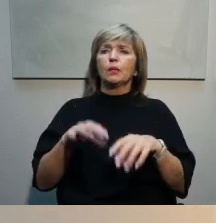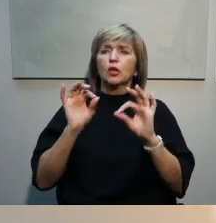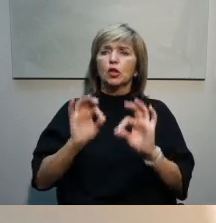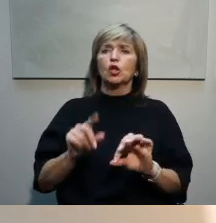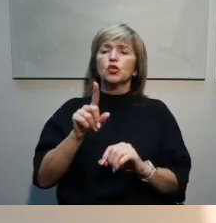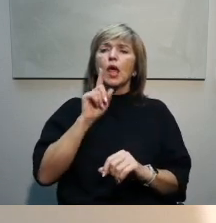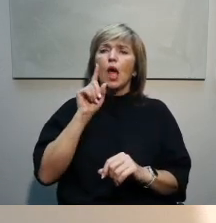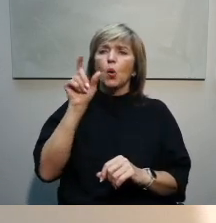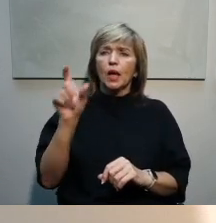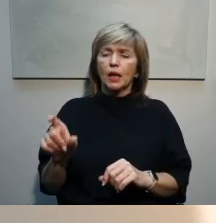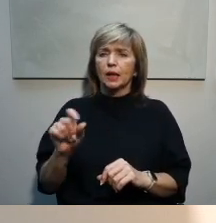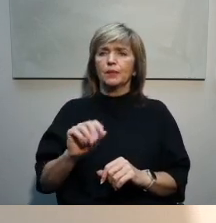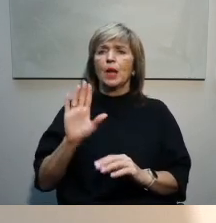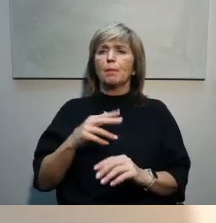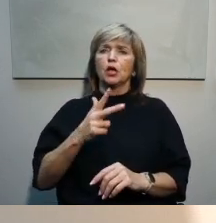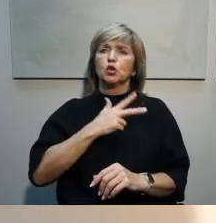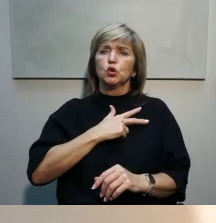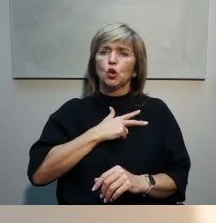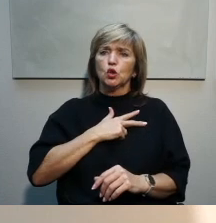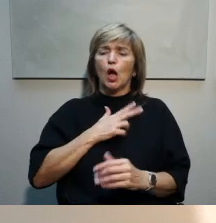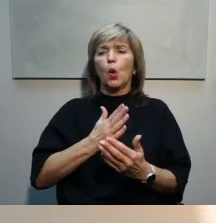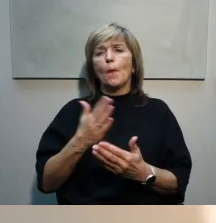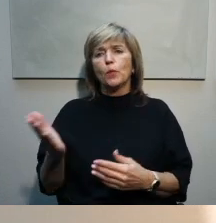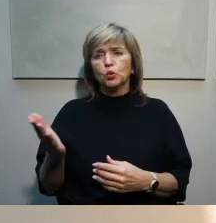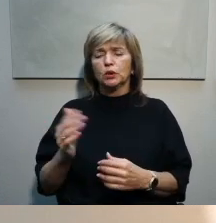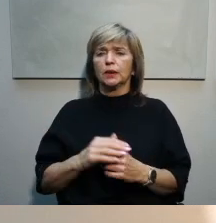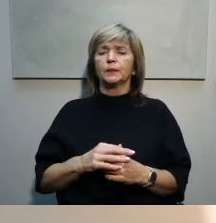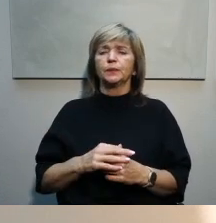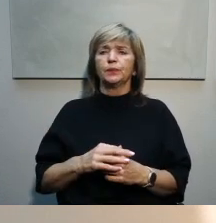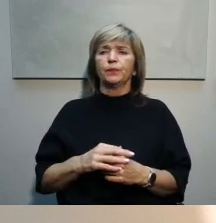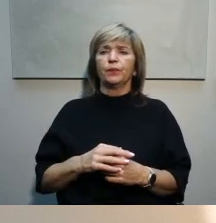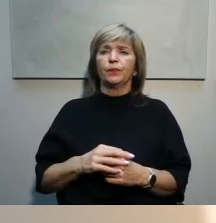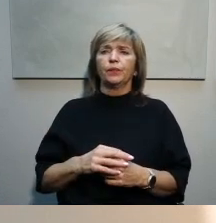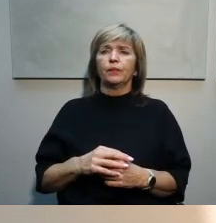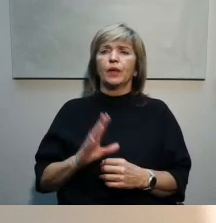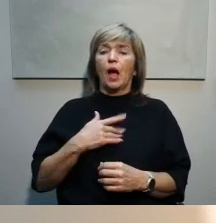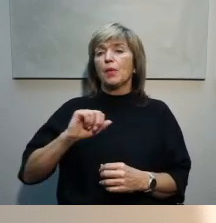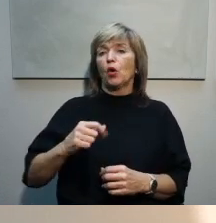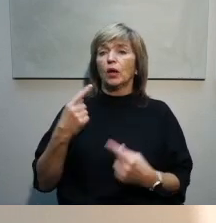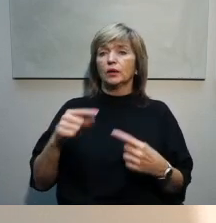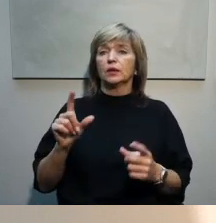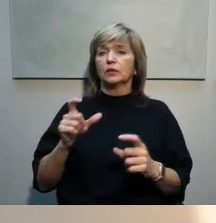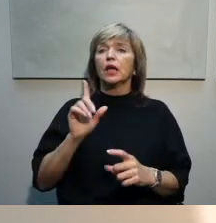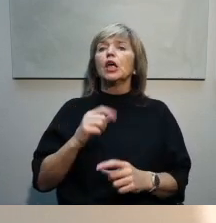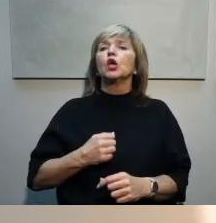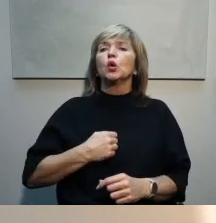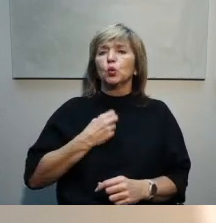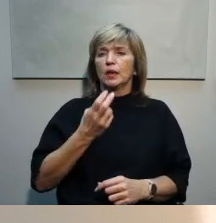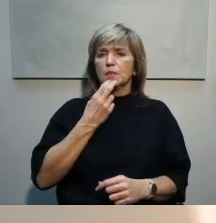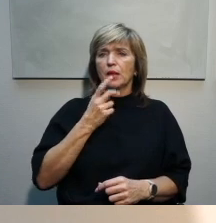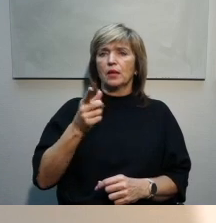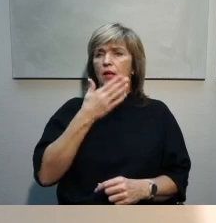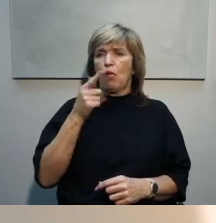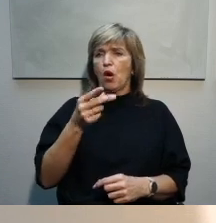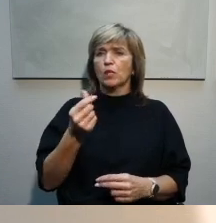šo jaunieti, par sociālo pusi. Kā man kolēģi citāts, protams, ir grūti smieties, ja tev